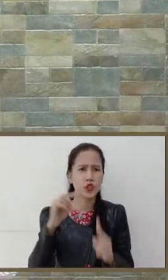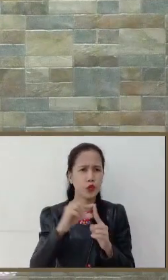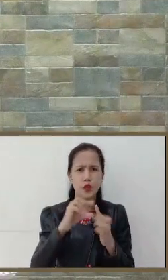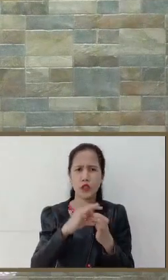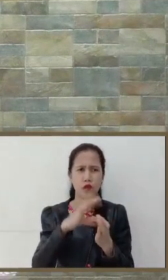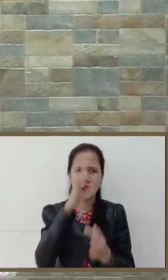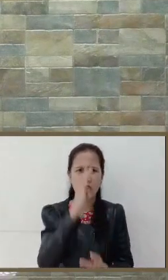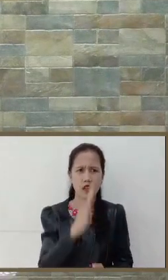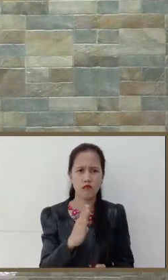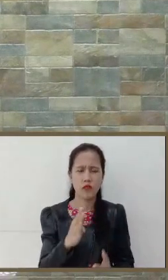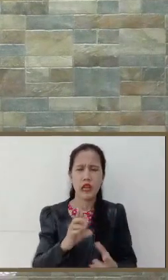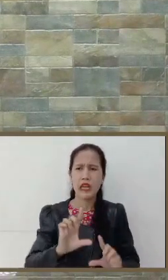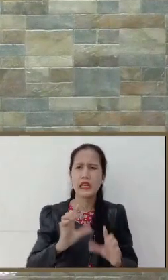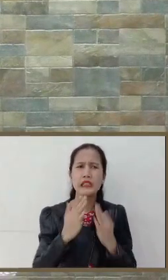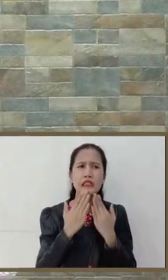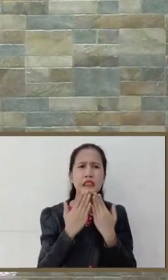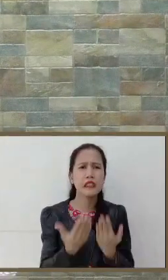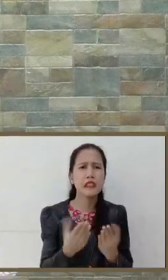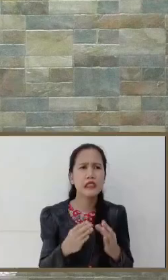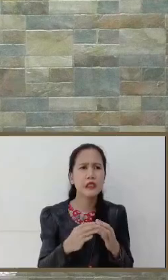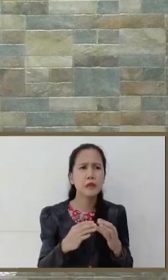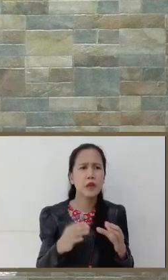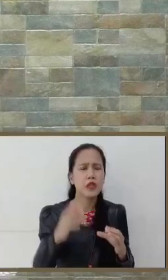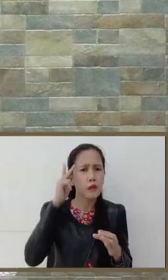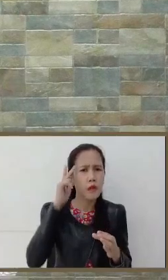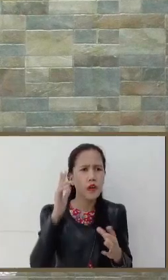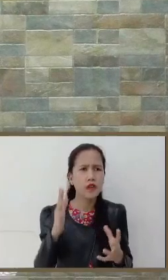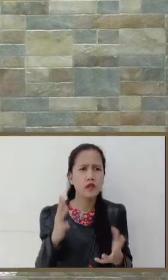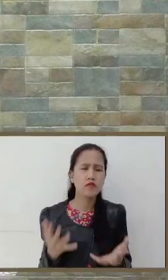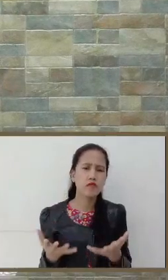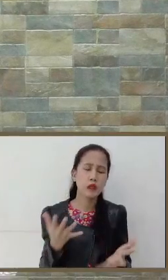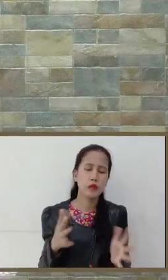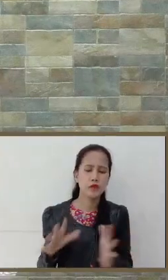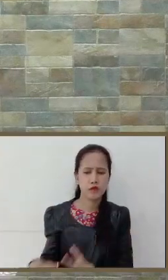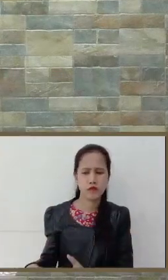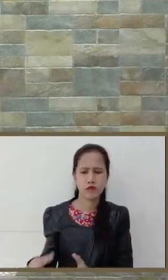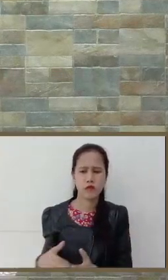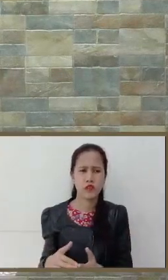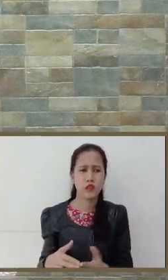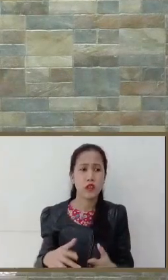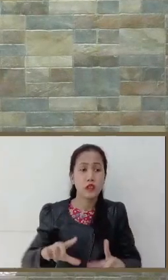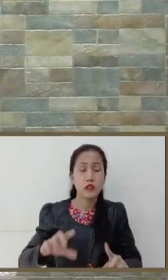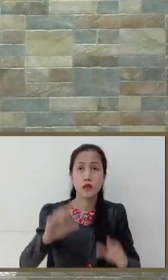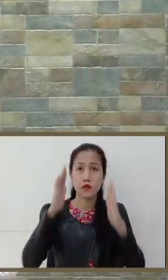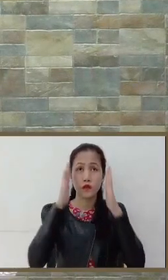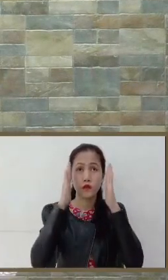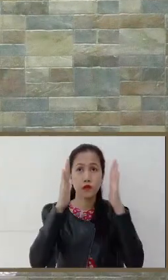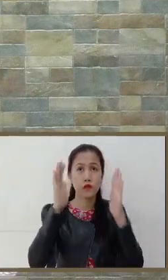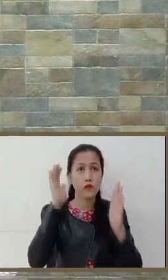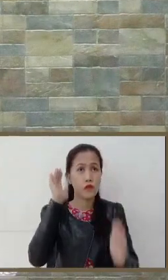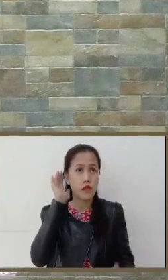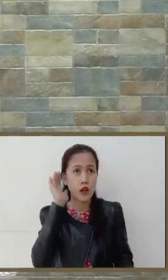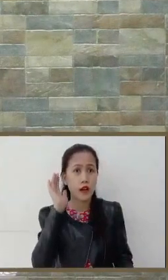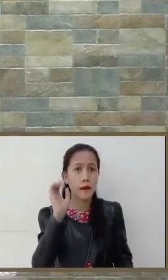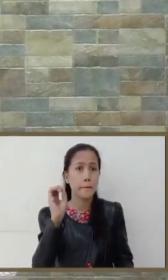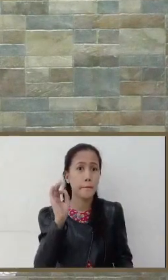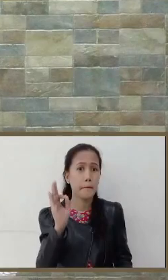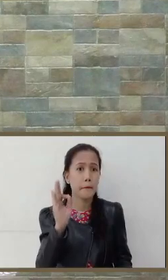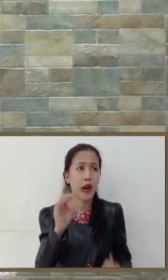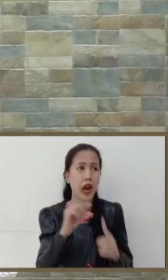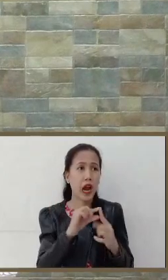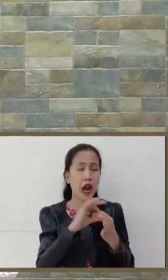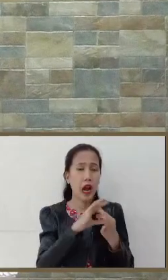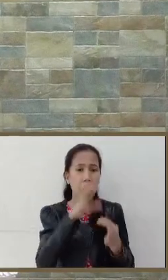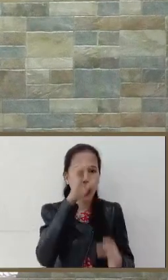po na tinanggal niyo po ako dito at pakikinig lang muna po. Ang sarap-sarap makinig po eh. Alam niyo po, every